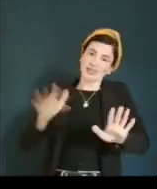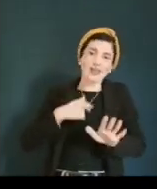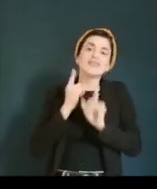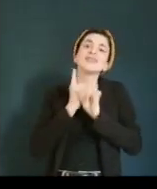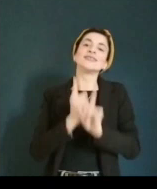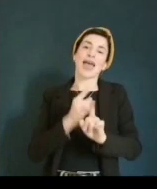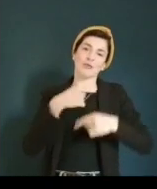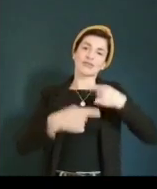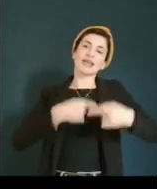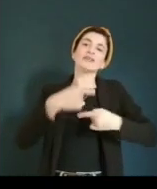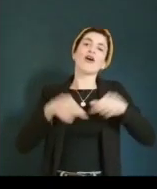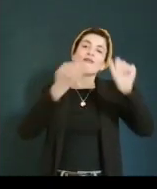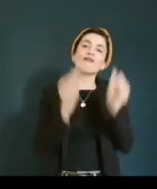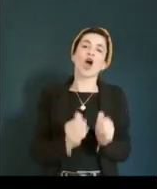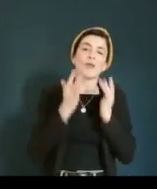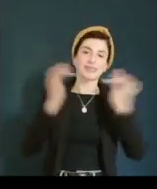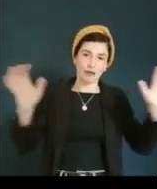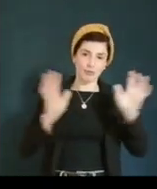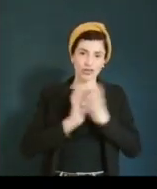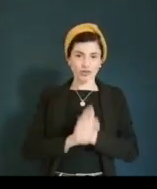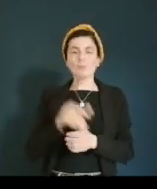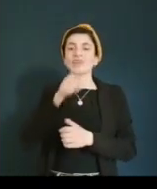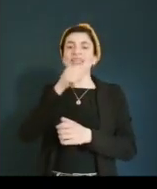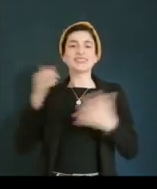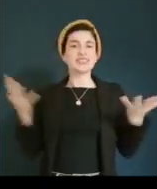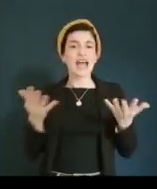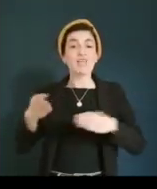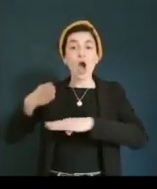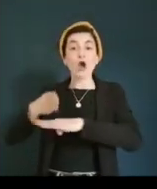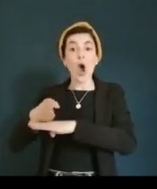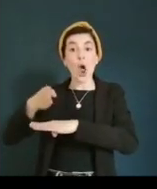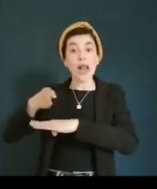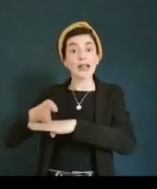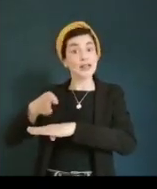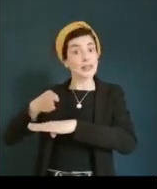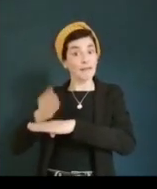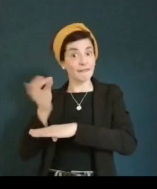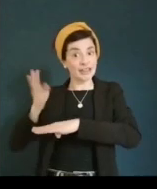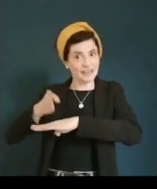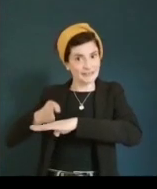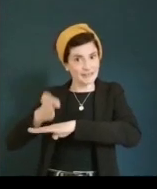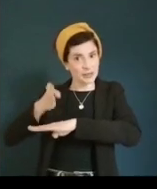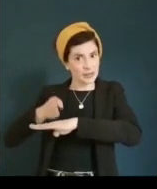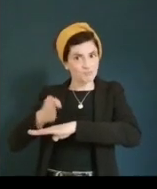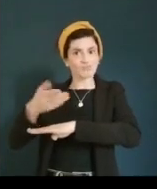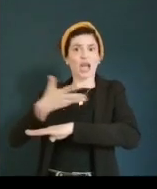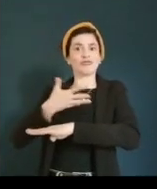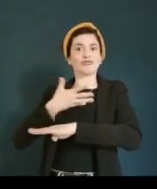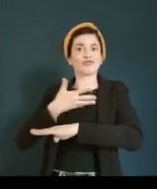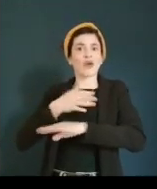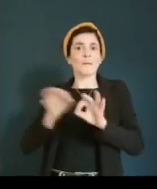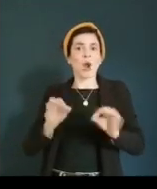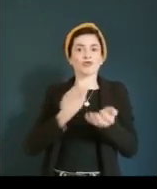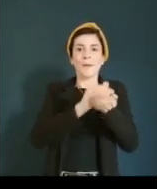occorre? Occorre un coltello ben affilato, in questo caso quindi ho già un bel panettino tondo e